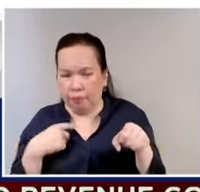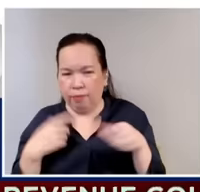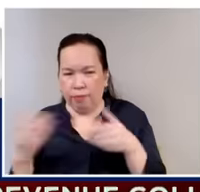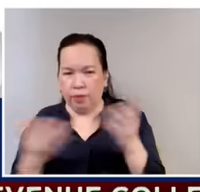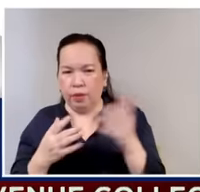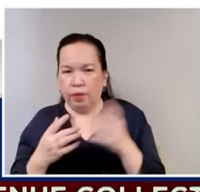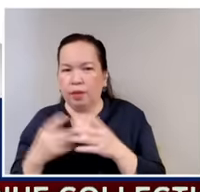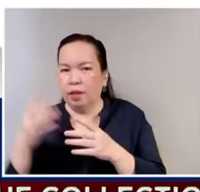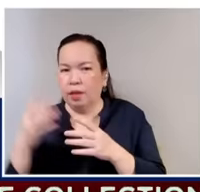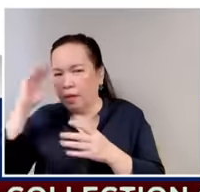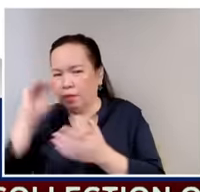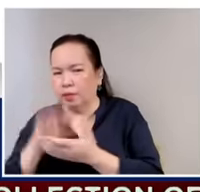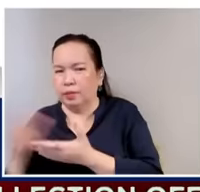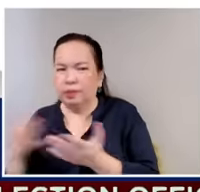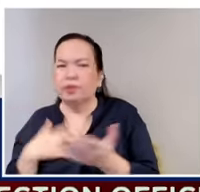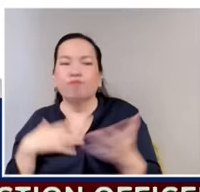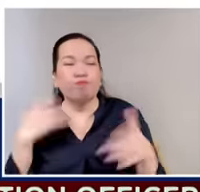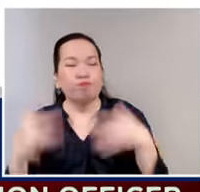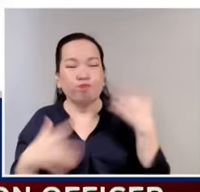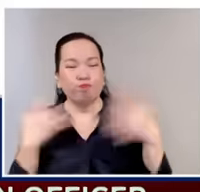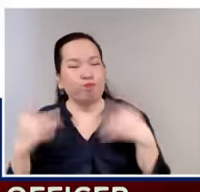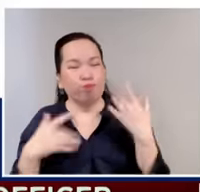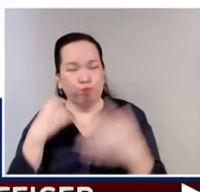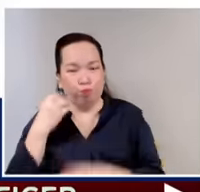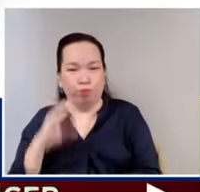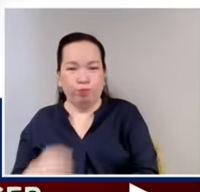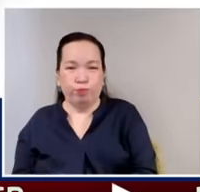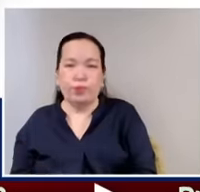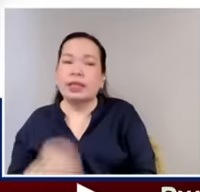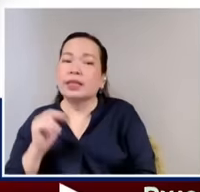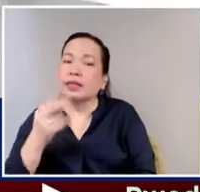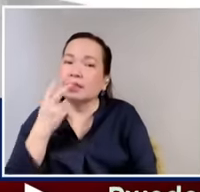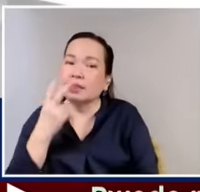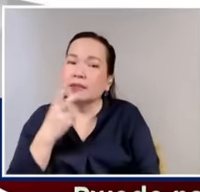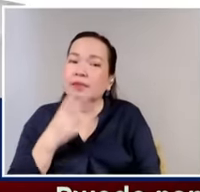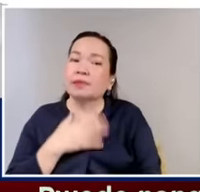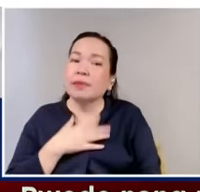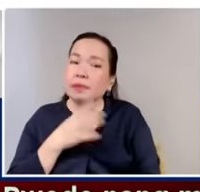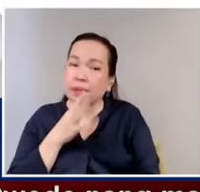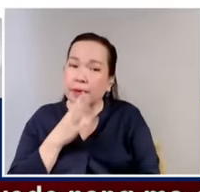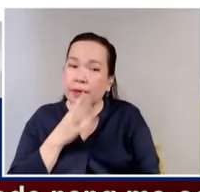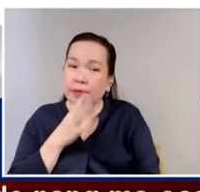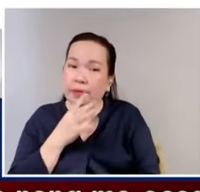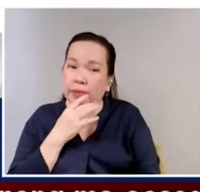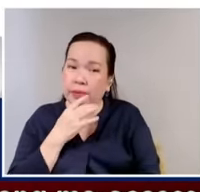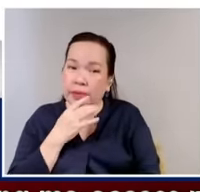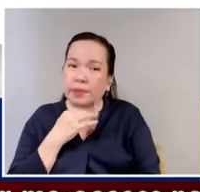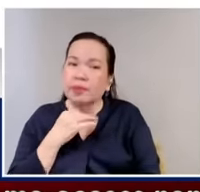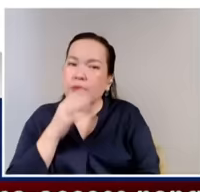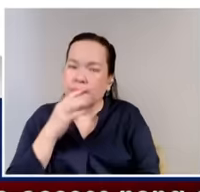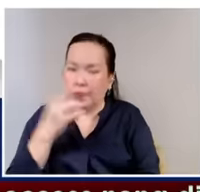Sobrang excited po. Para po makita ko po yung nanay ko kasi nanay na lang po yung meron ako.